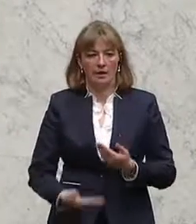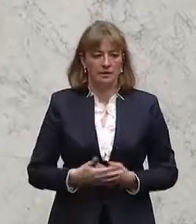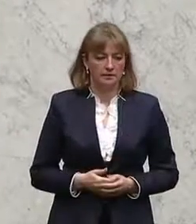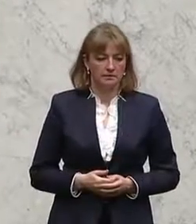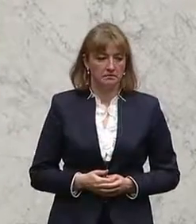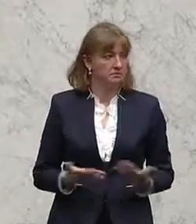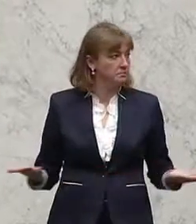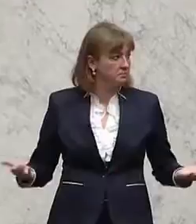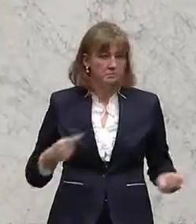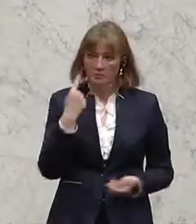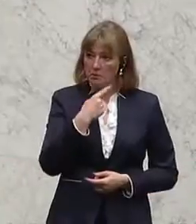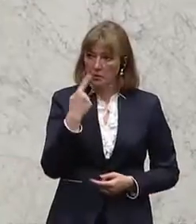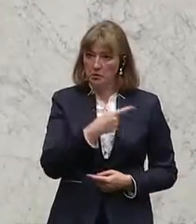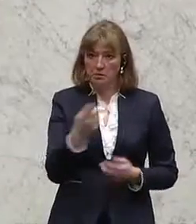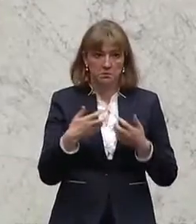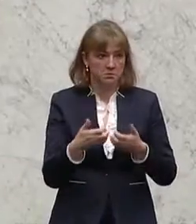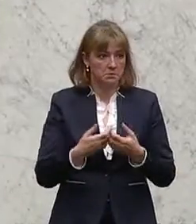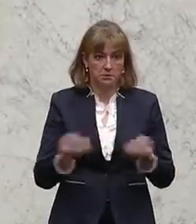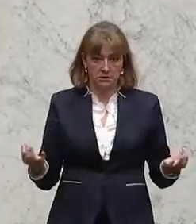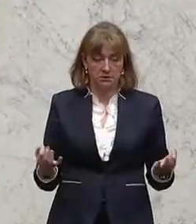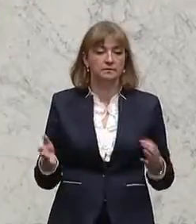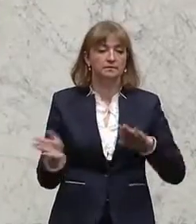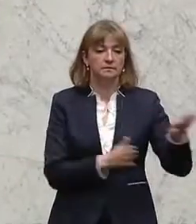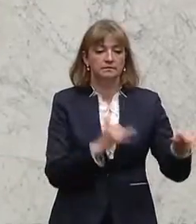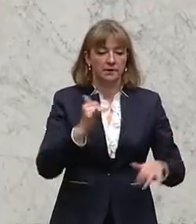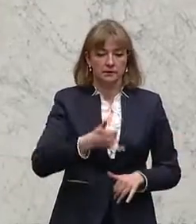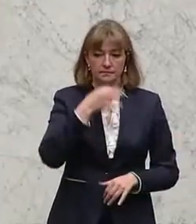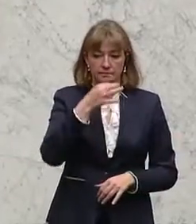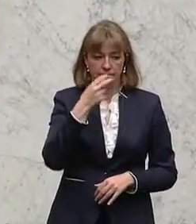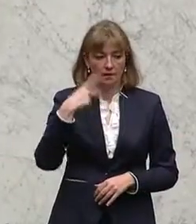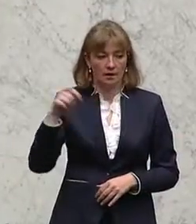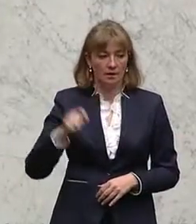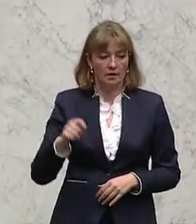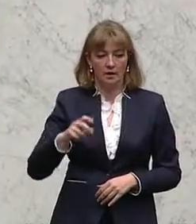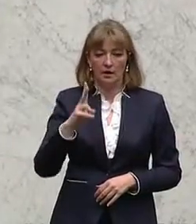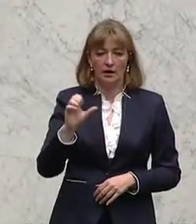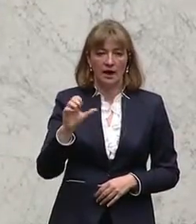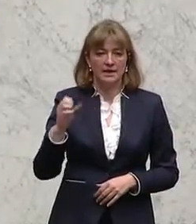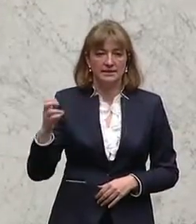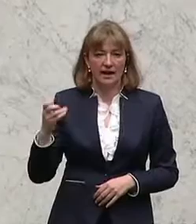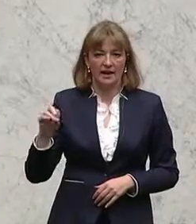seit 2011 kontinuierlich leicht ansteigt, während sie EU-weit seit 2013 sinkt.